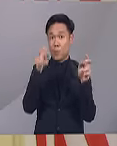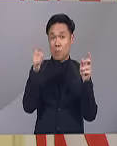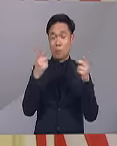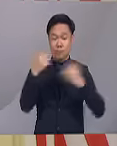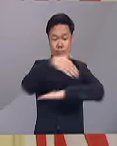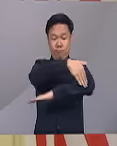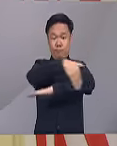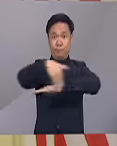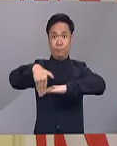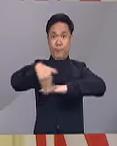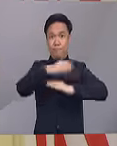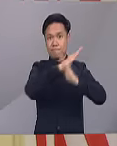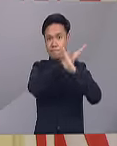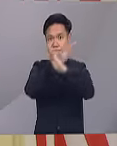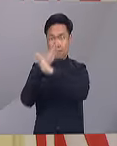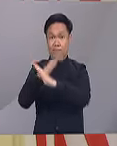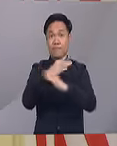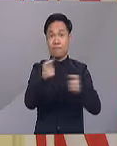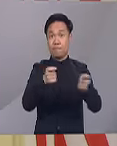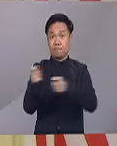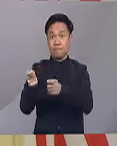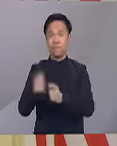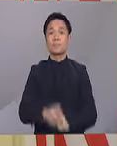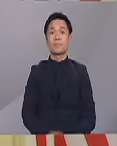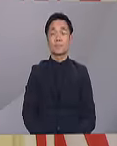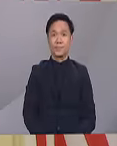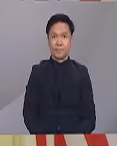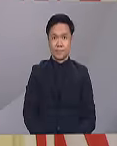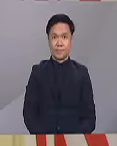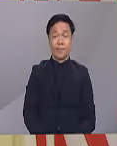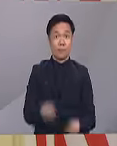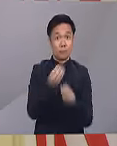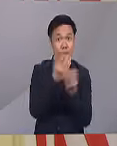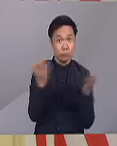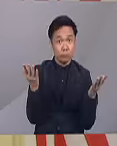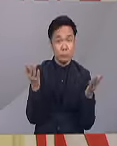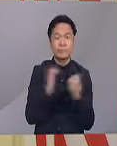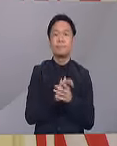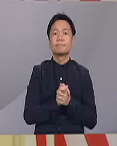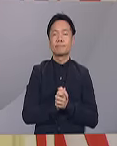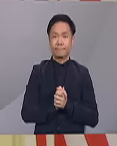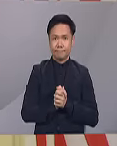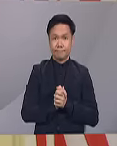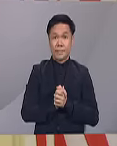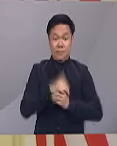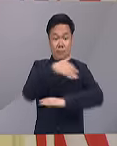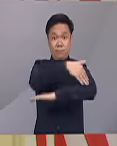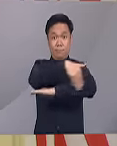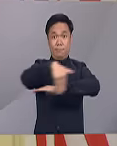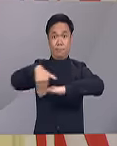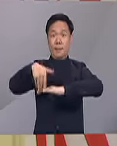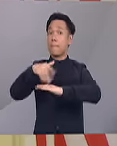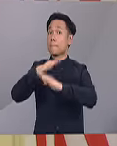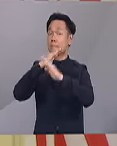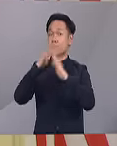sempadan, saya ingin maklumkan bahawa operasi untuk kawalan sempadan negara